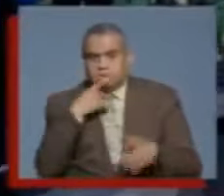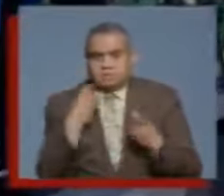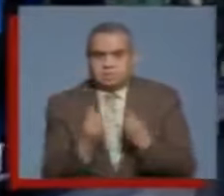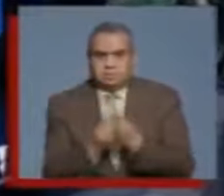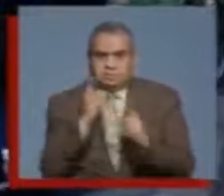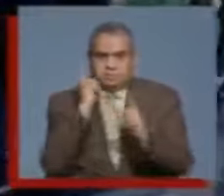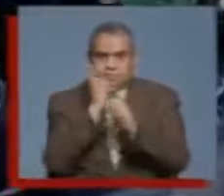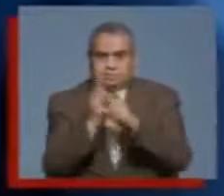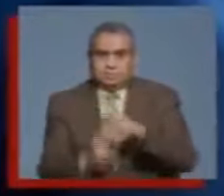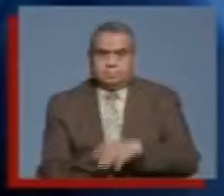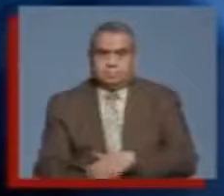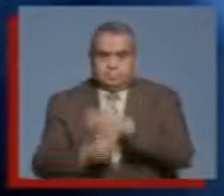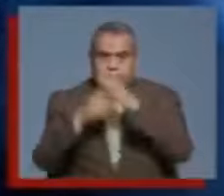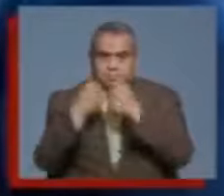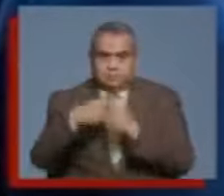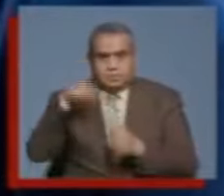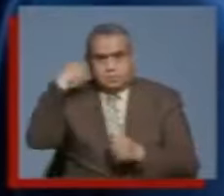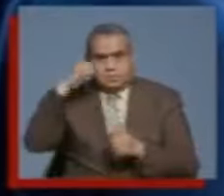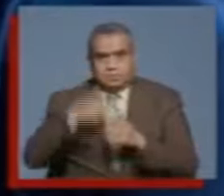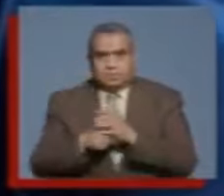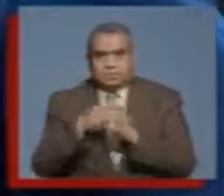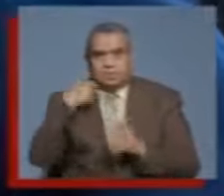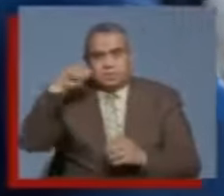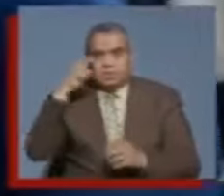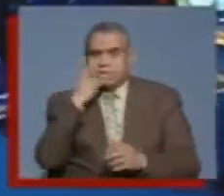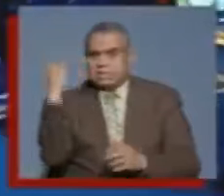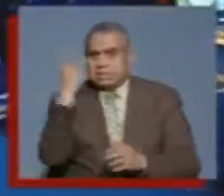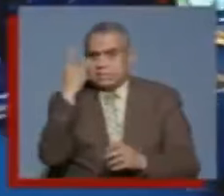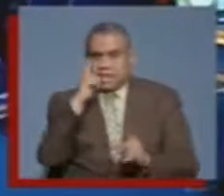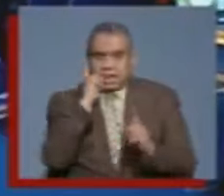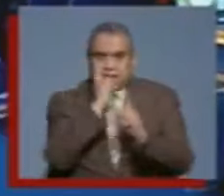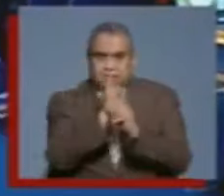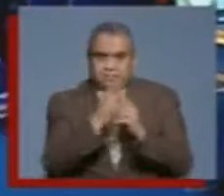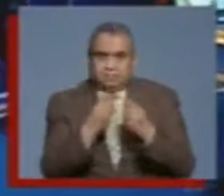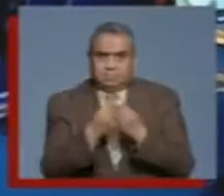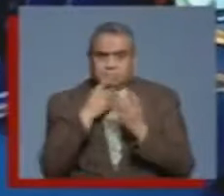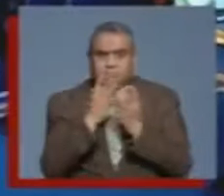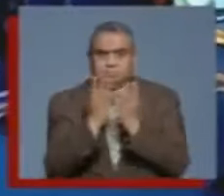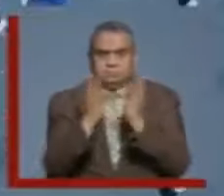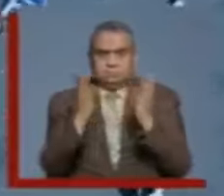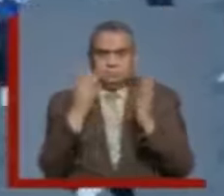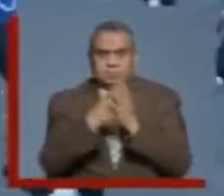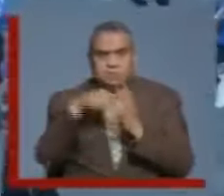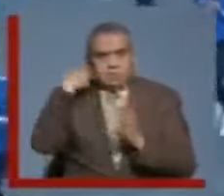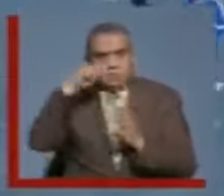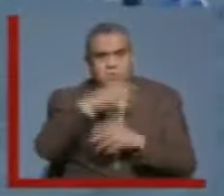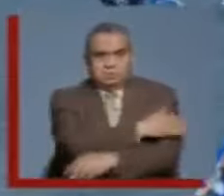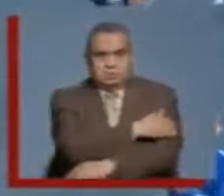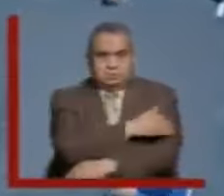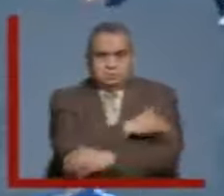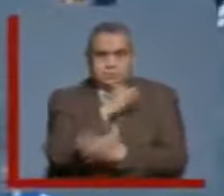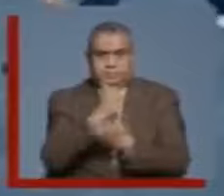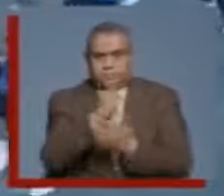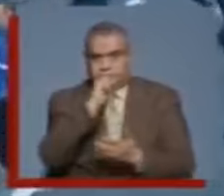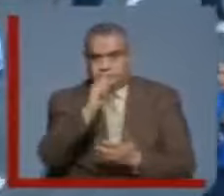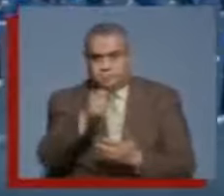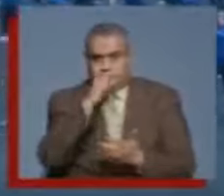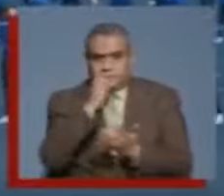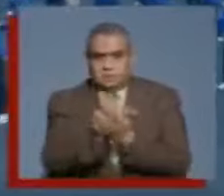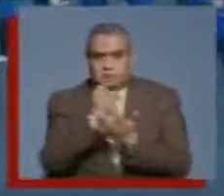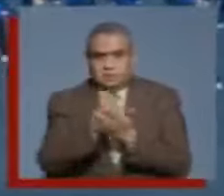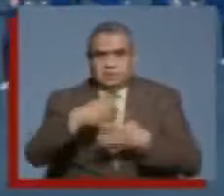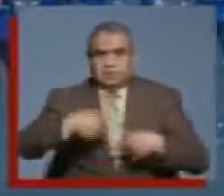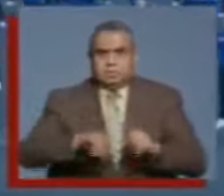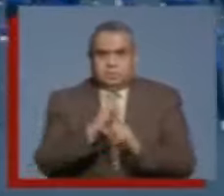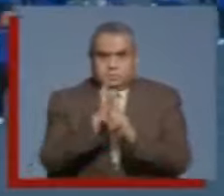سيادته السيد محمود توفيق وزير الداخلية وقيادات الوزارة. المتحدث الرسمي باسم رئاسة